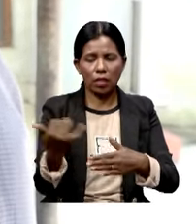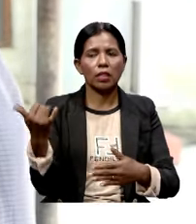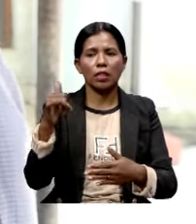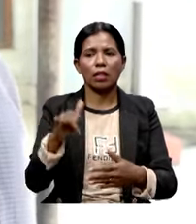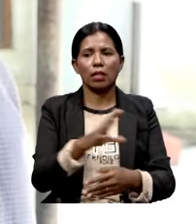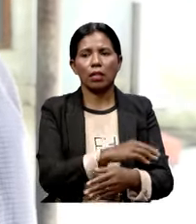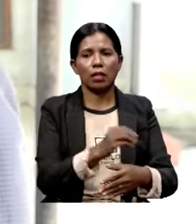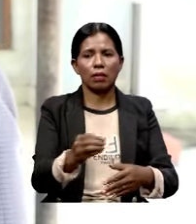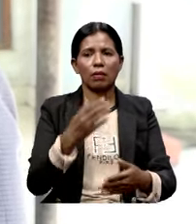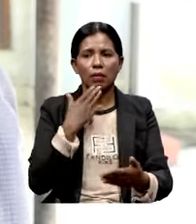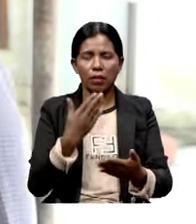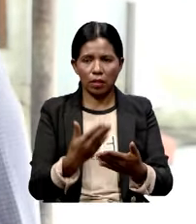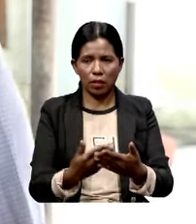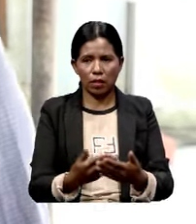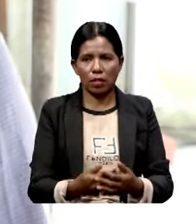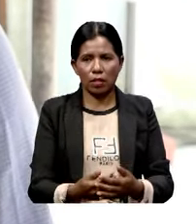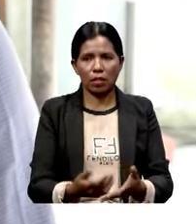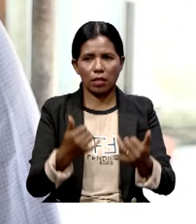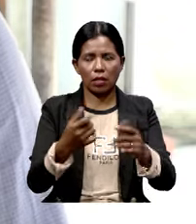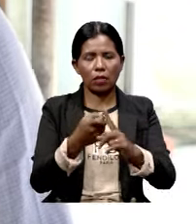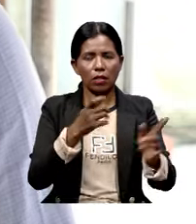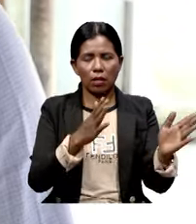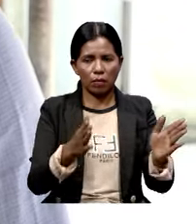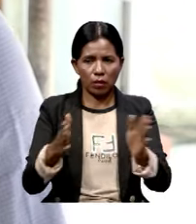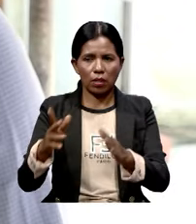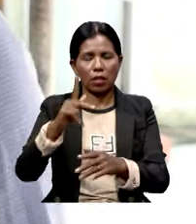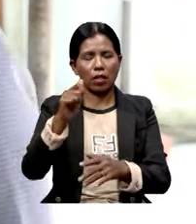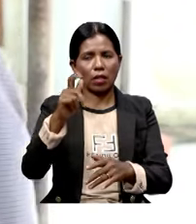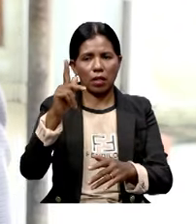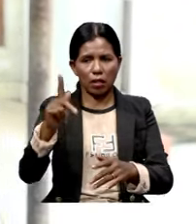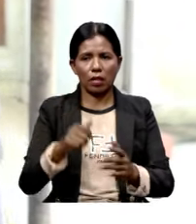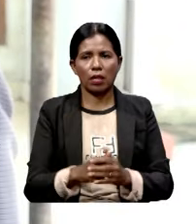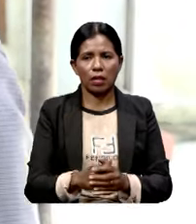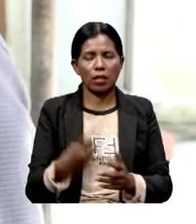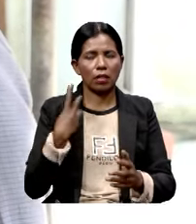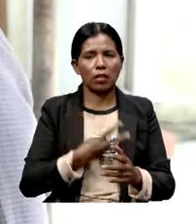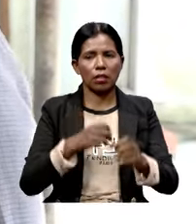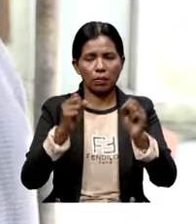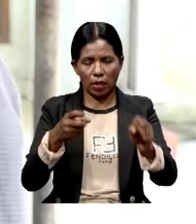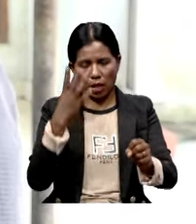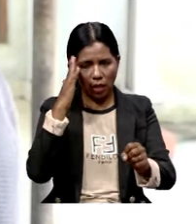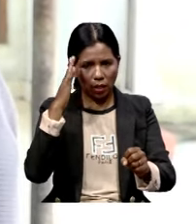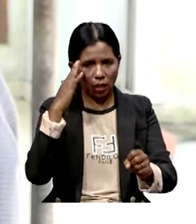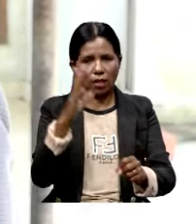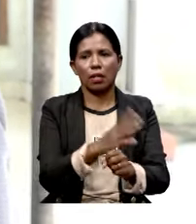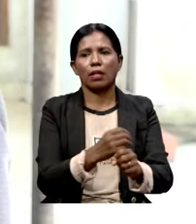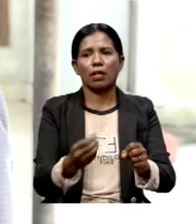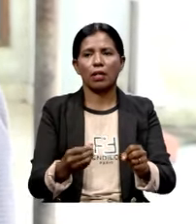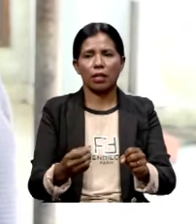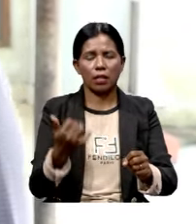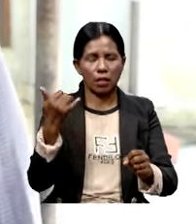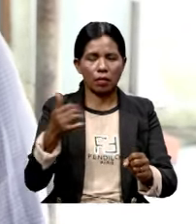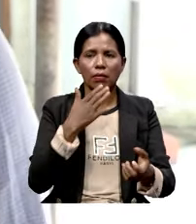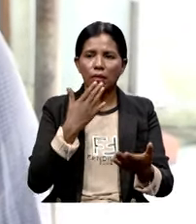sira ia oin maka balu dia balu la dia karik ida liu si proseso ansa ka kor seik mai nemak ita bele sukat ita bele hatene kata o ida nemak